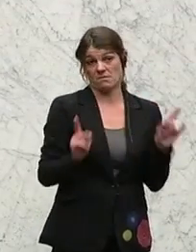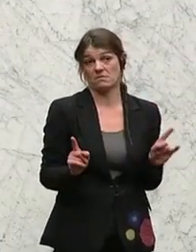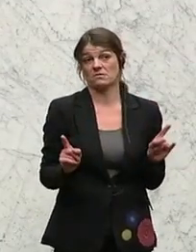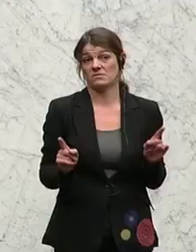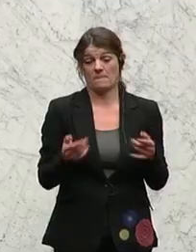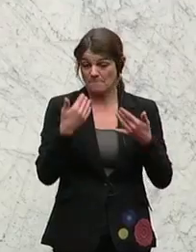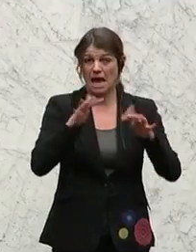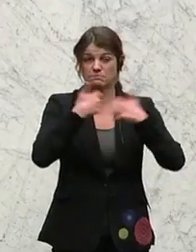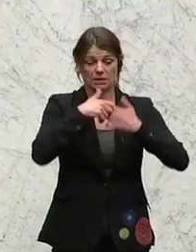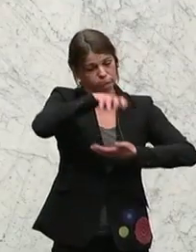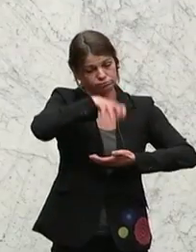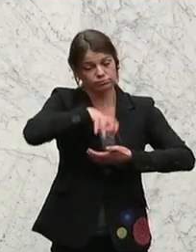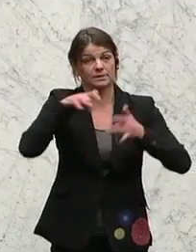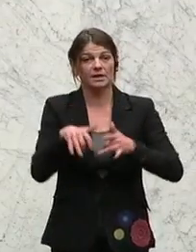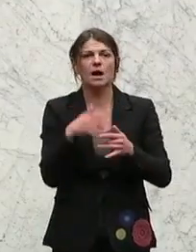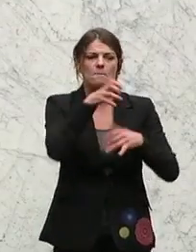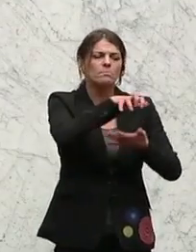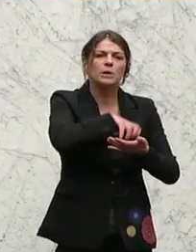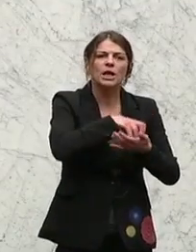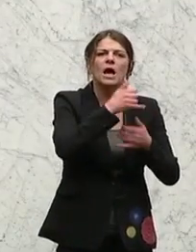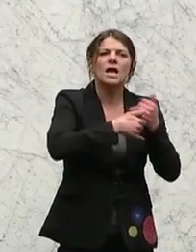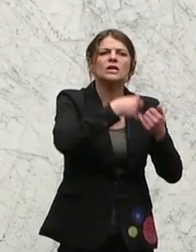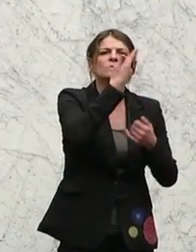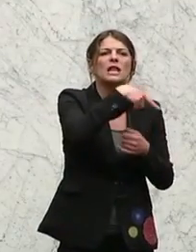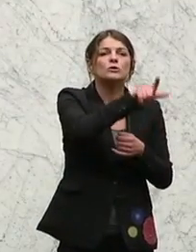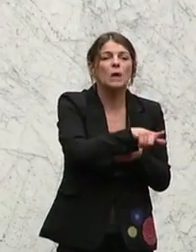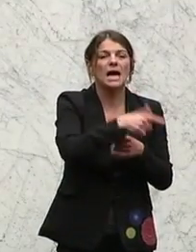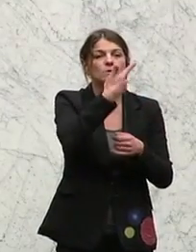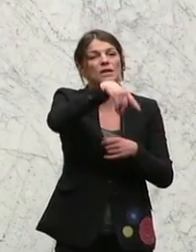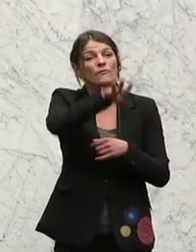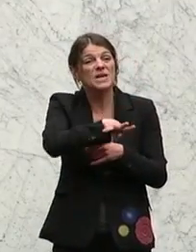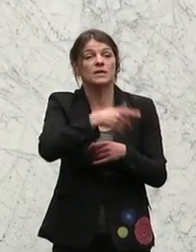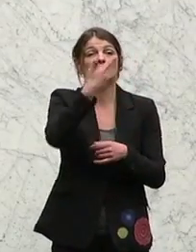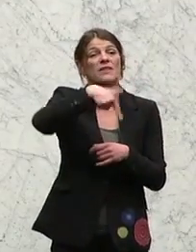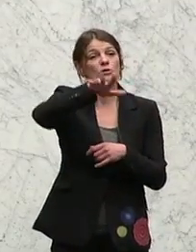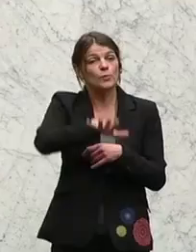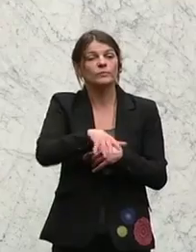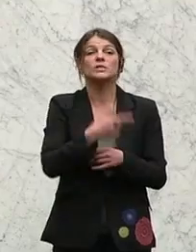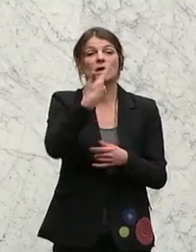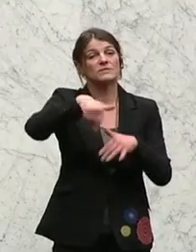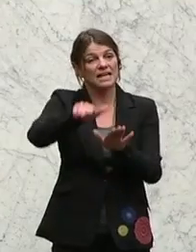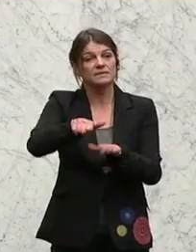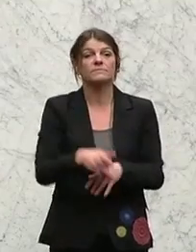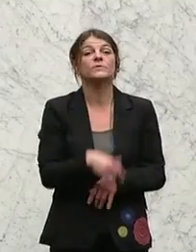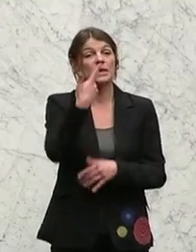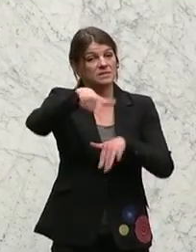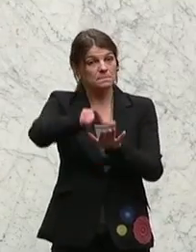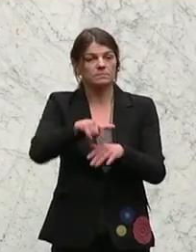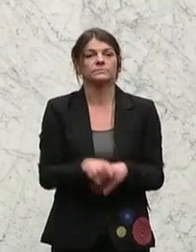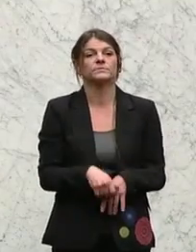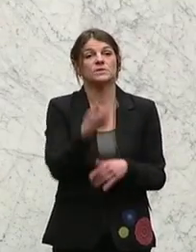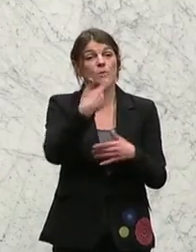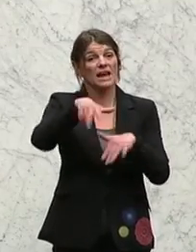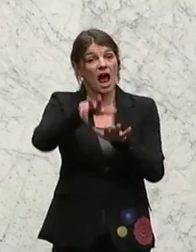haben die Berichte aus dem Jahr 2002, 2004, 2005, 2006,